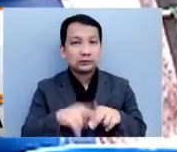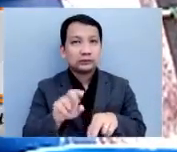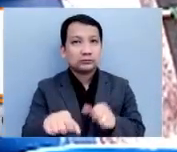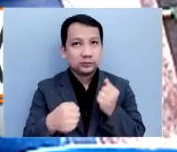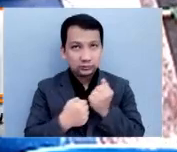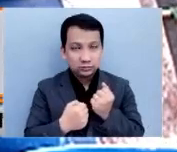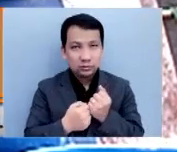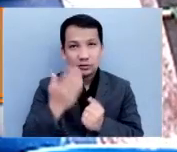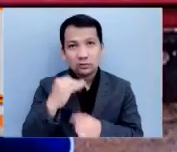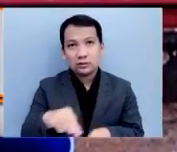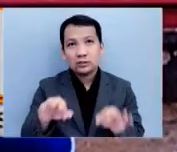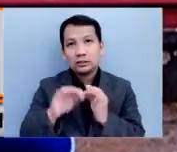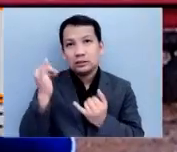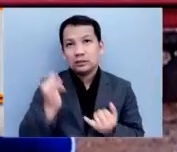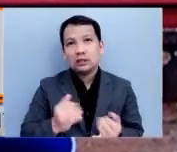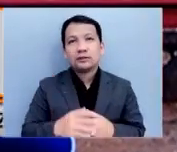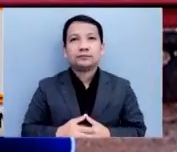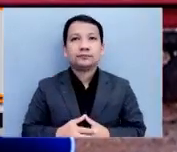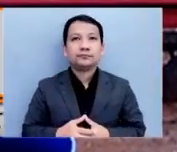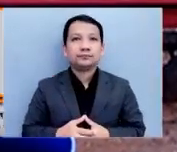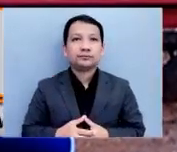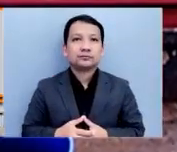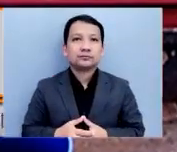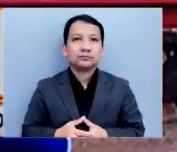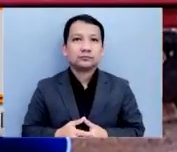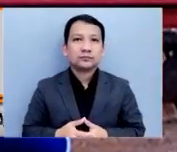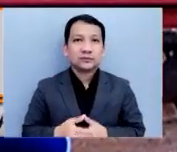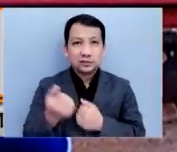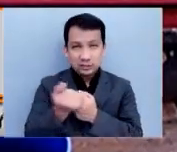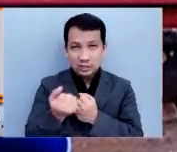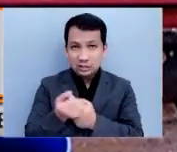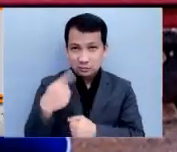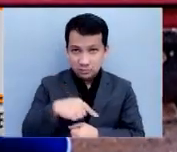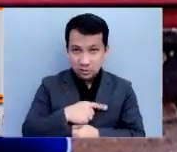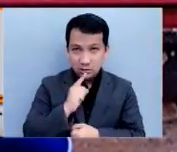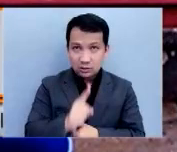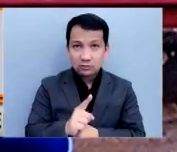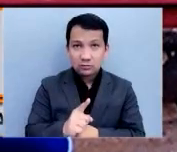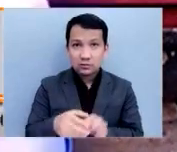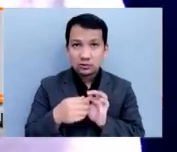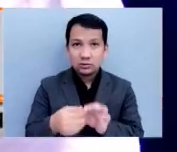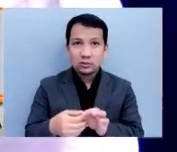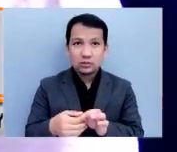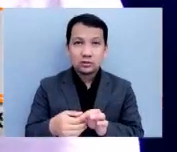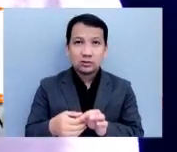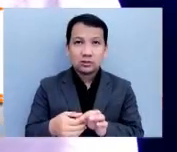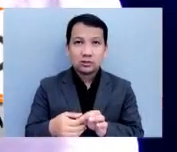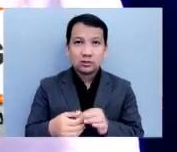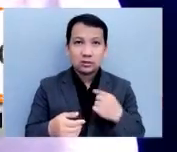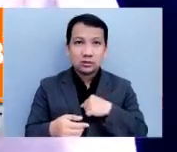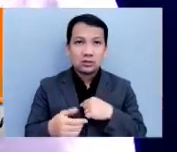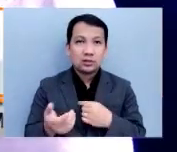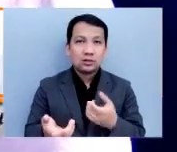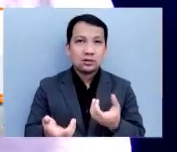lalo't important ang mga ito. Magmamahal po ito kapag ka-supply namin sa mga dealer na din kinukuha. Sa ibang bansa po ito,